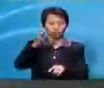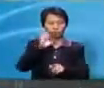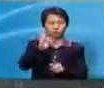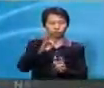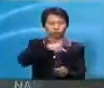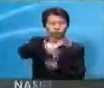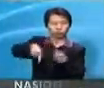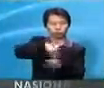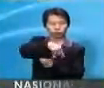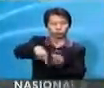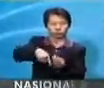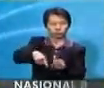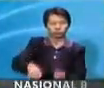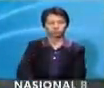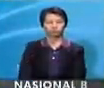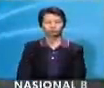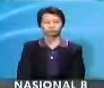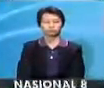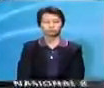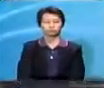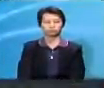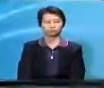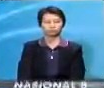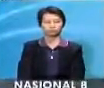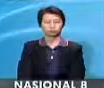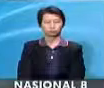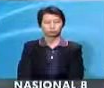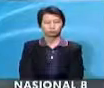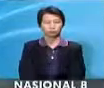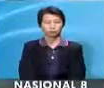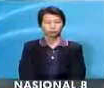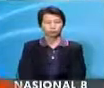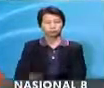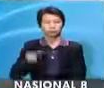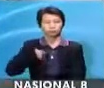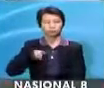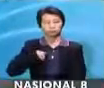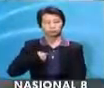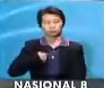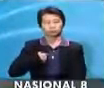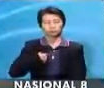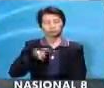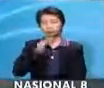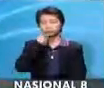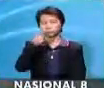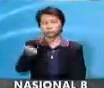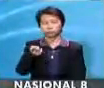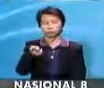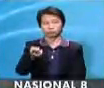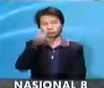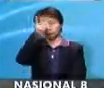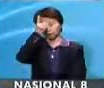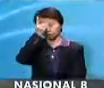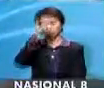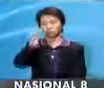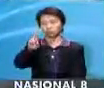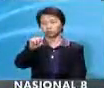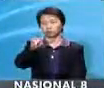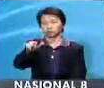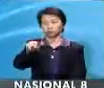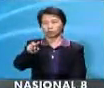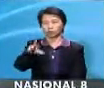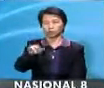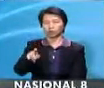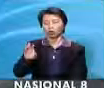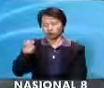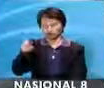lagi perlumbaan. Seperti saya bagi tahu pada Dato' Razlan bahawa second half